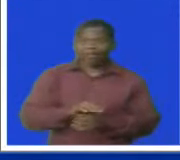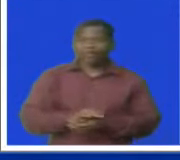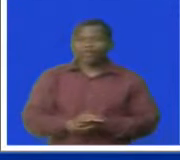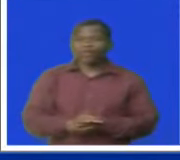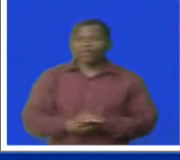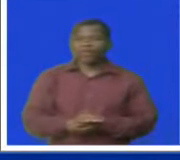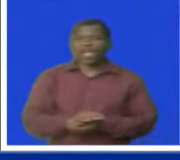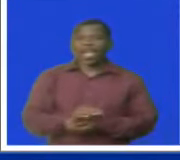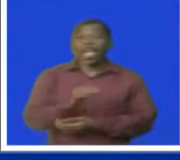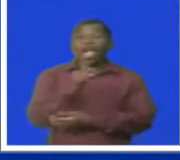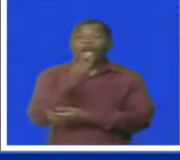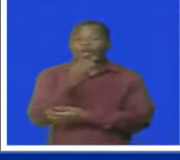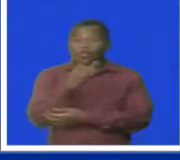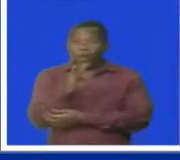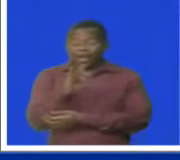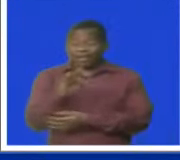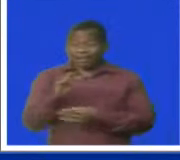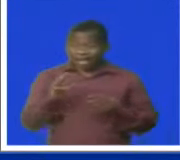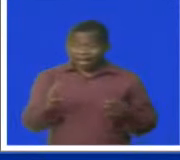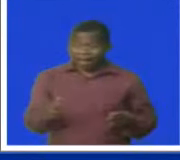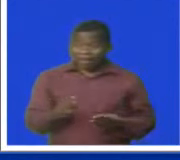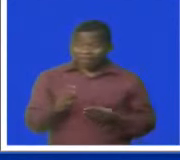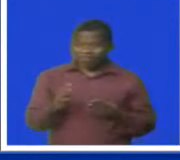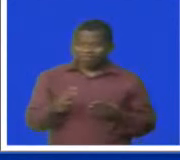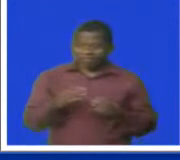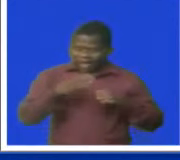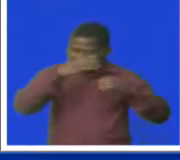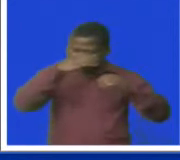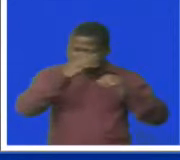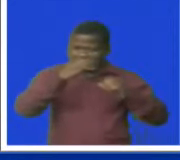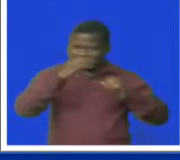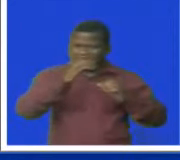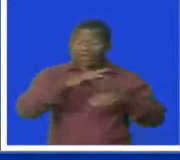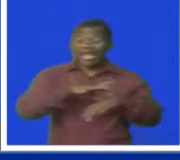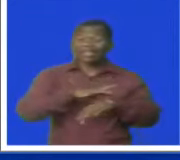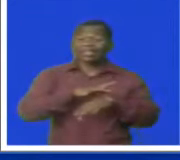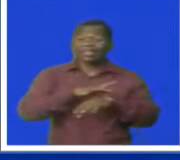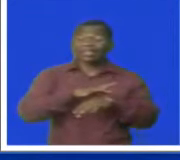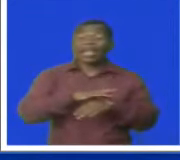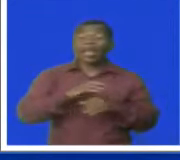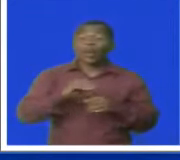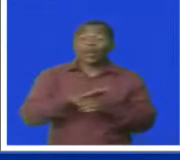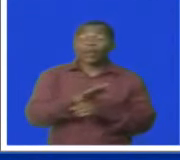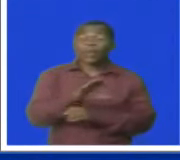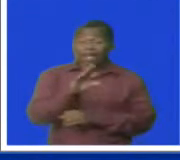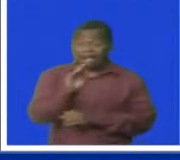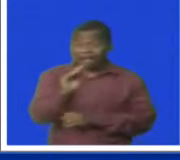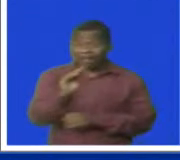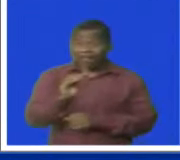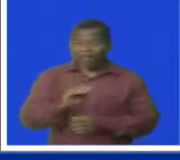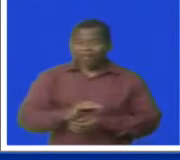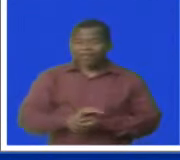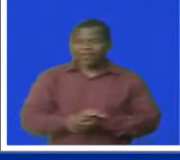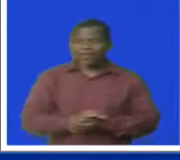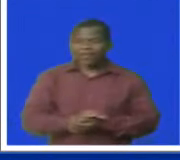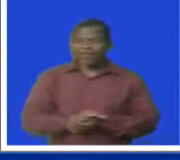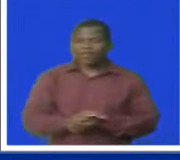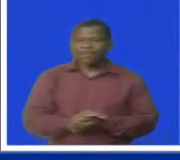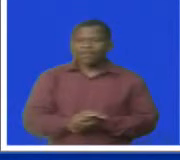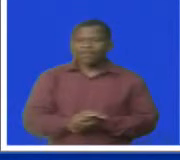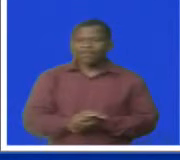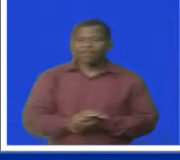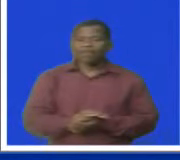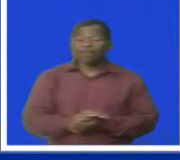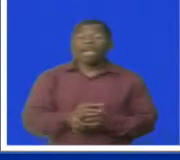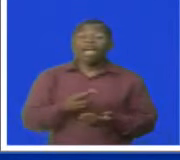Balishumi nababili bantu labatholakele nemkhuhlane i-COVID-19 kulelilanga lanamuhla lapha eSwatini. Nakusho